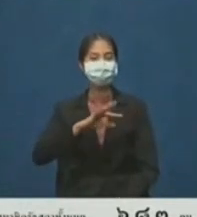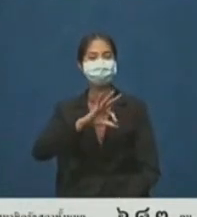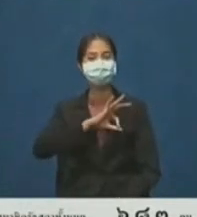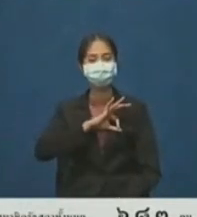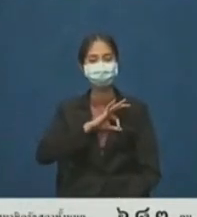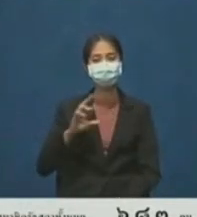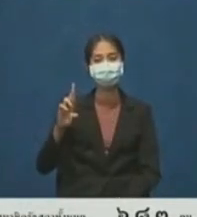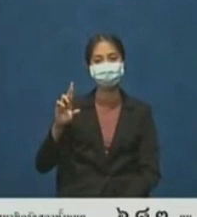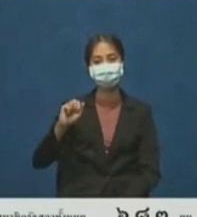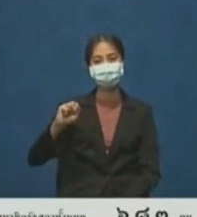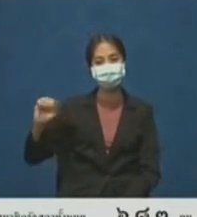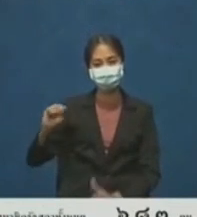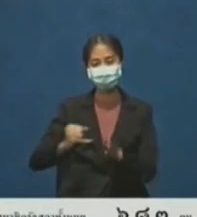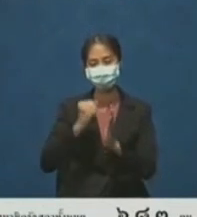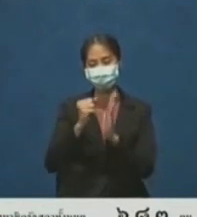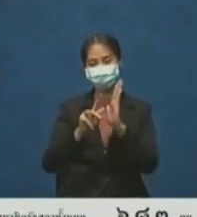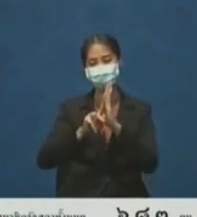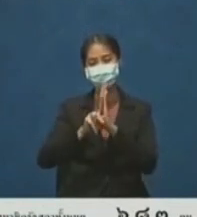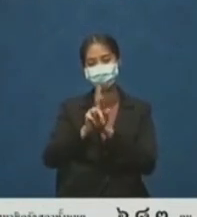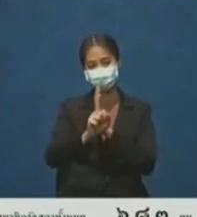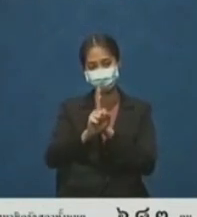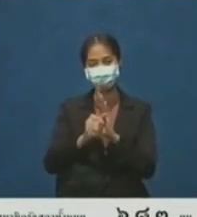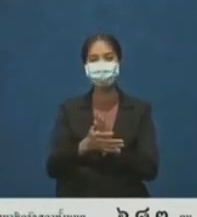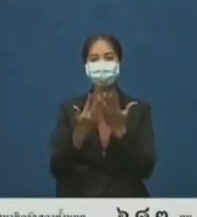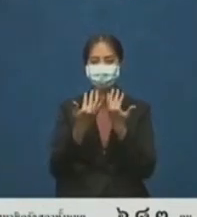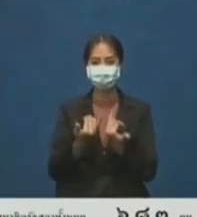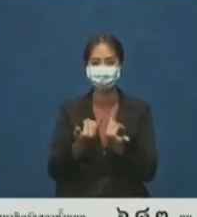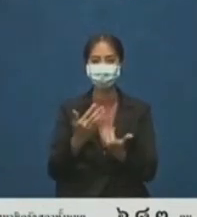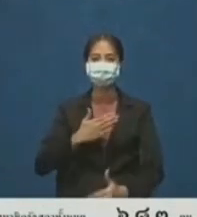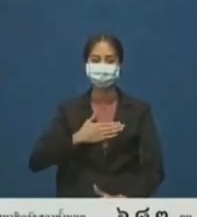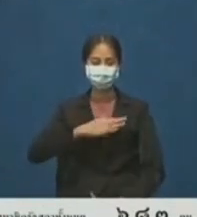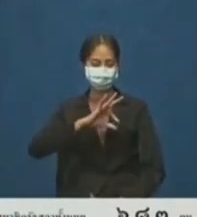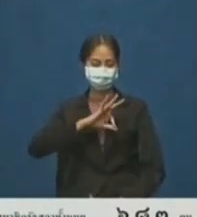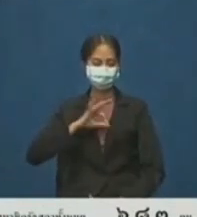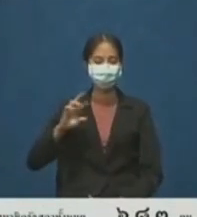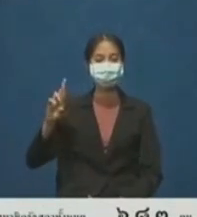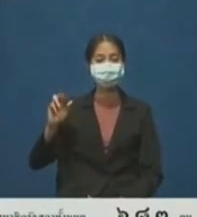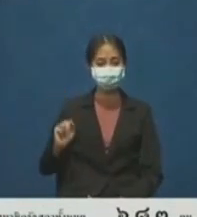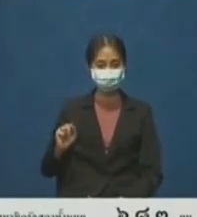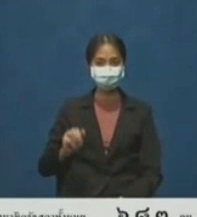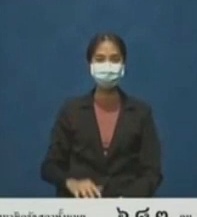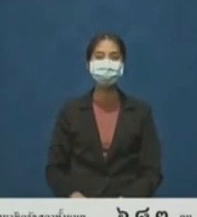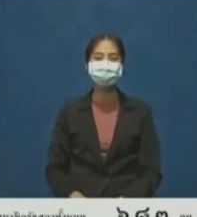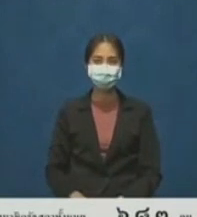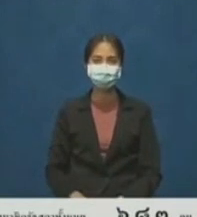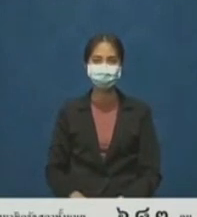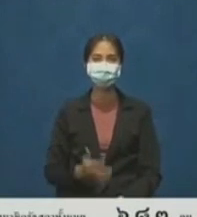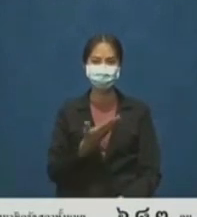ริกุลสมาชิกสภาผู้แทนราษฎรจังหวัดกาฬสินธุ์ในฐานะสมาชิกรัฐสภ